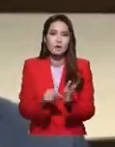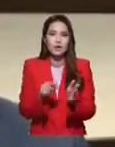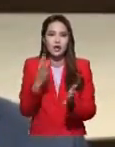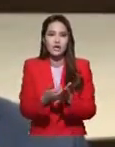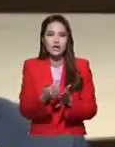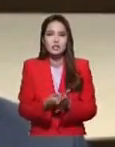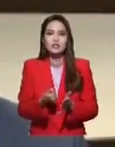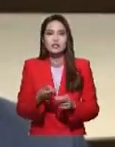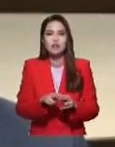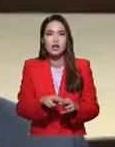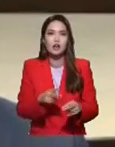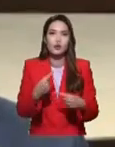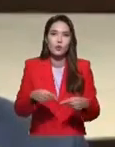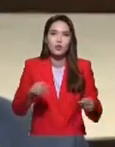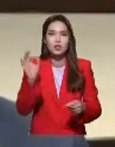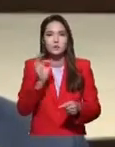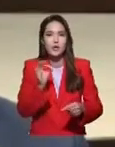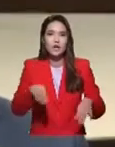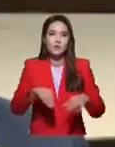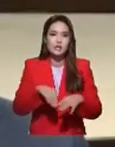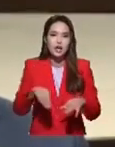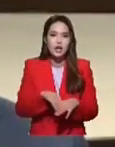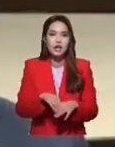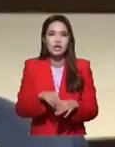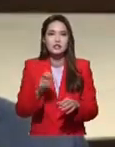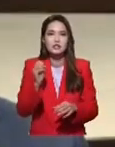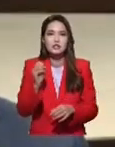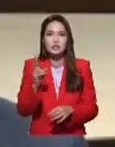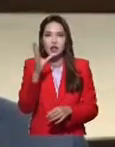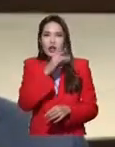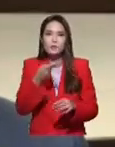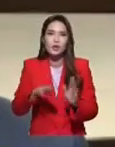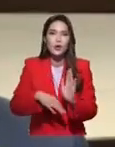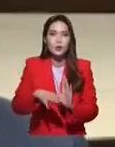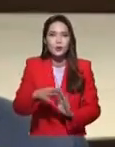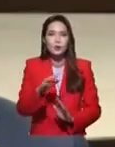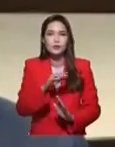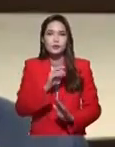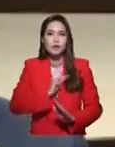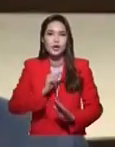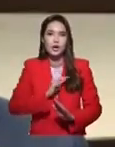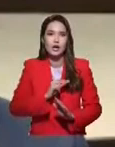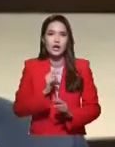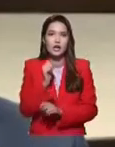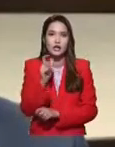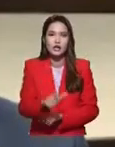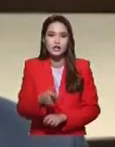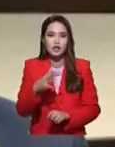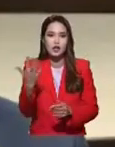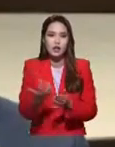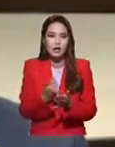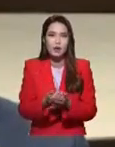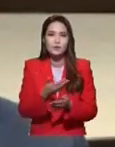прописано положение под пунктом 13, пунктом 2 с оговоркой «за исключением таможенных органов», что недопустимо